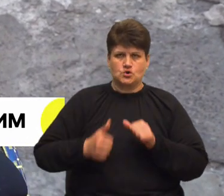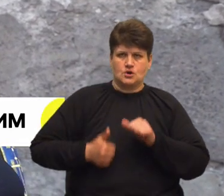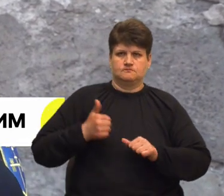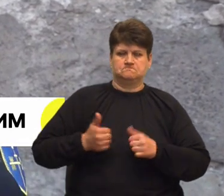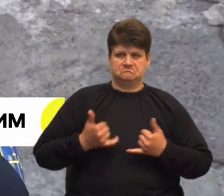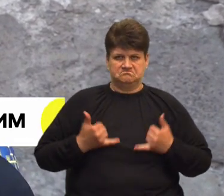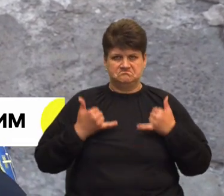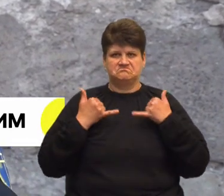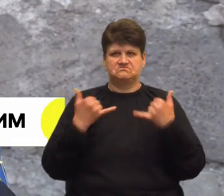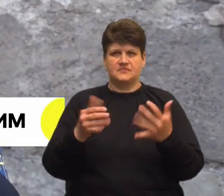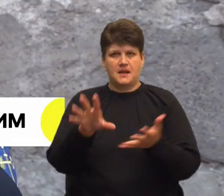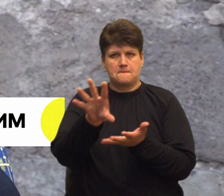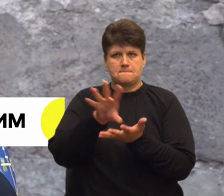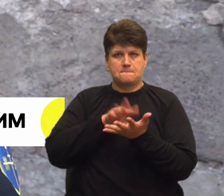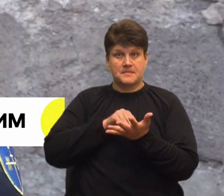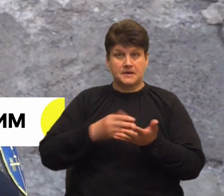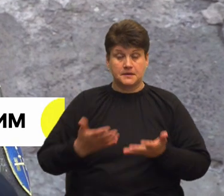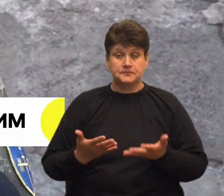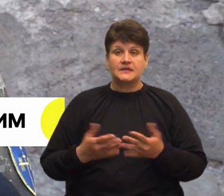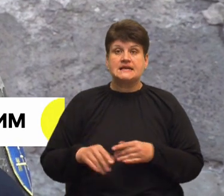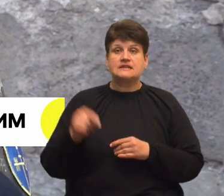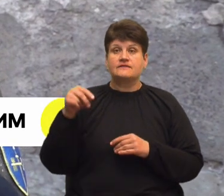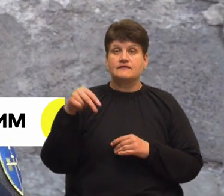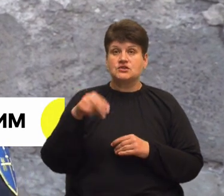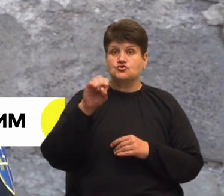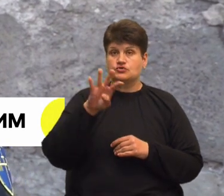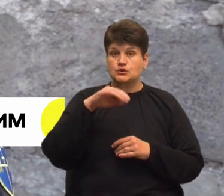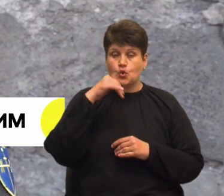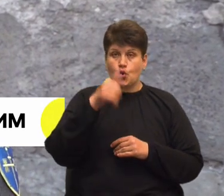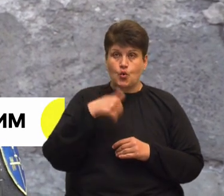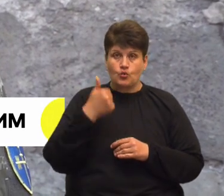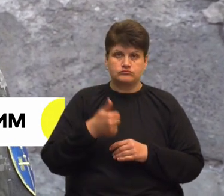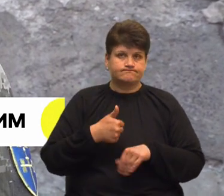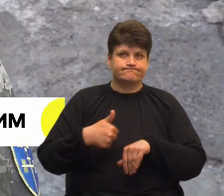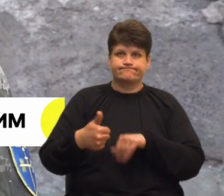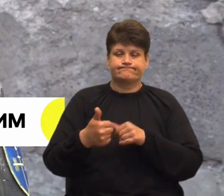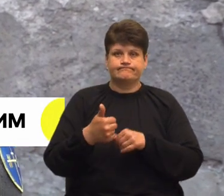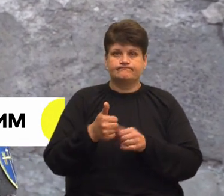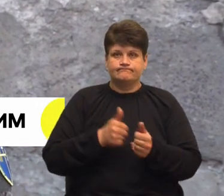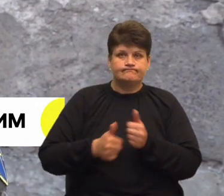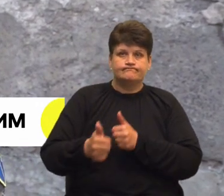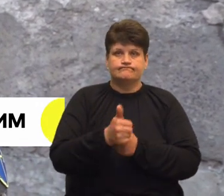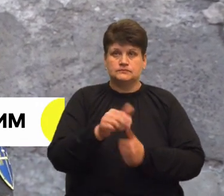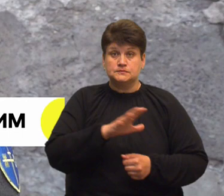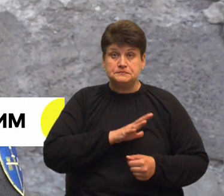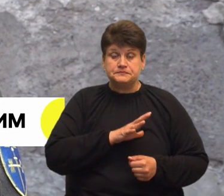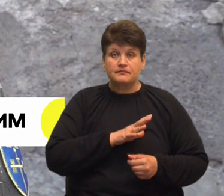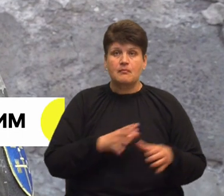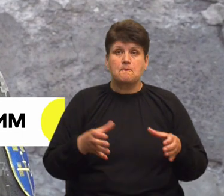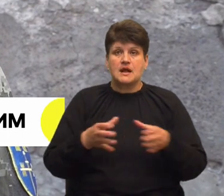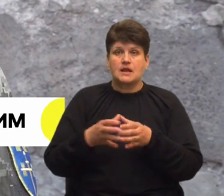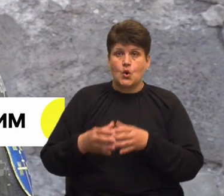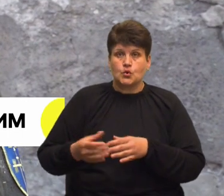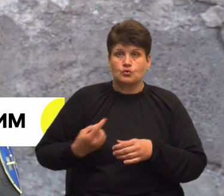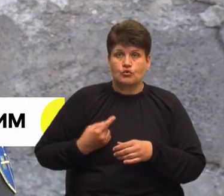приклад Сашко ще з 2014 року на передових позиціях батальйоні охорони